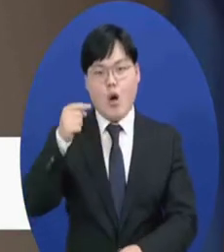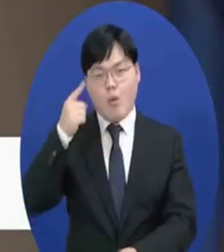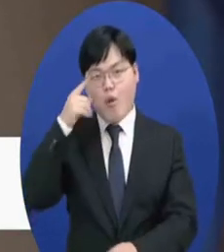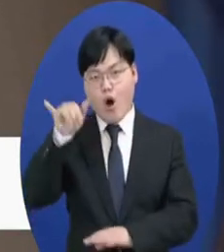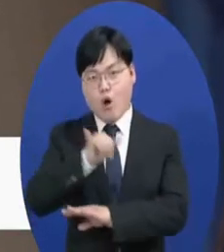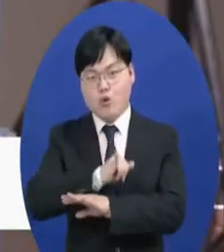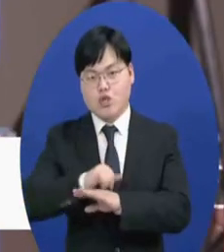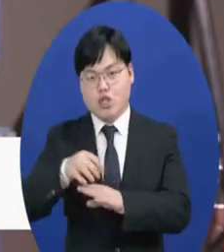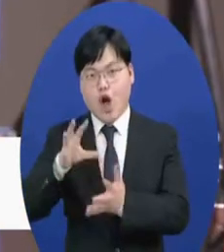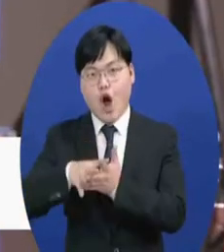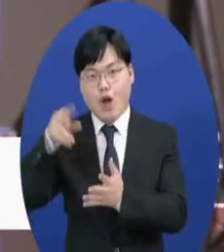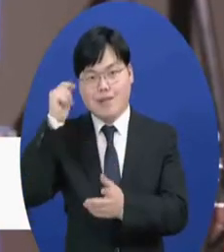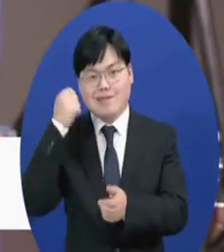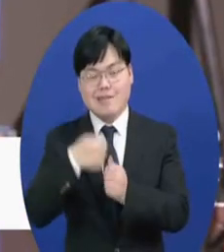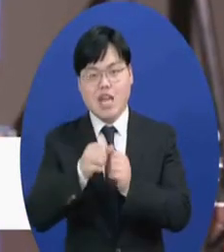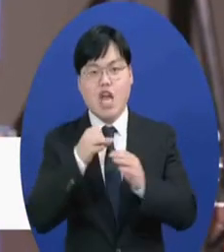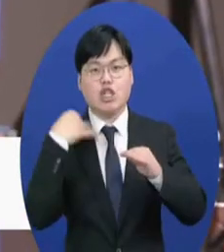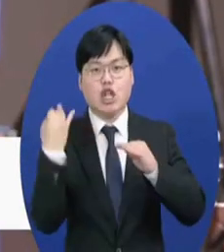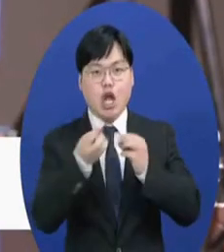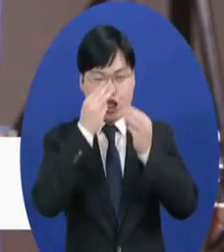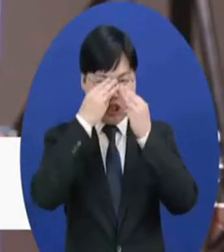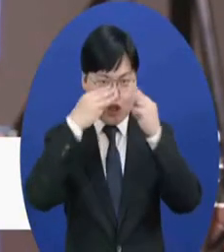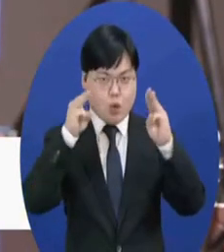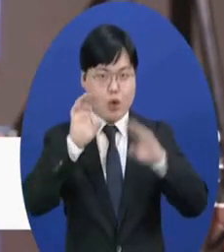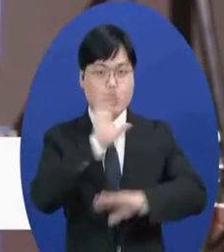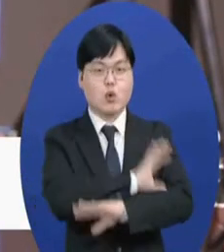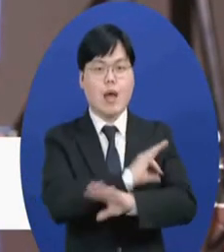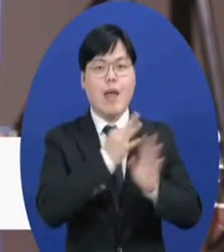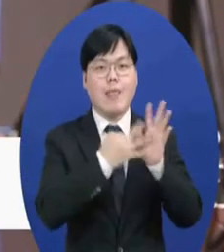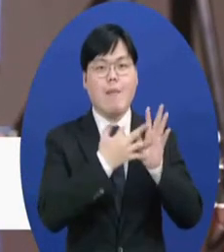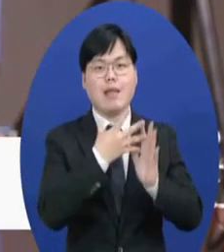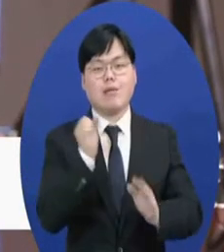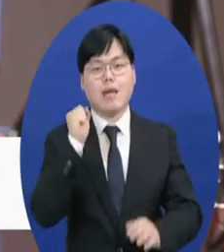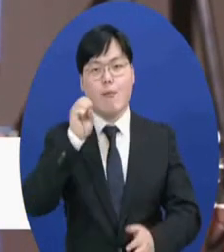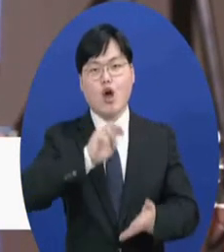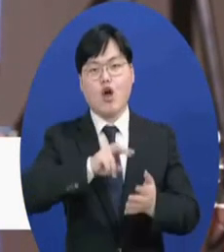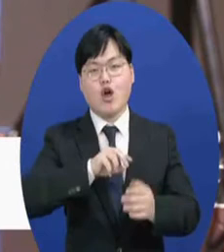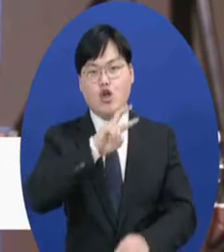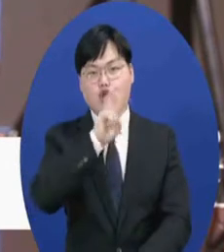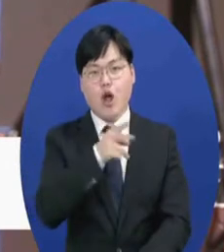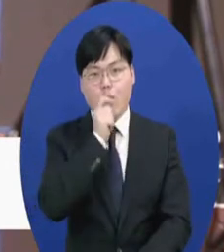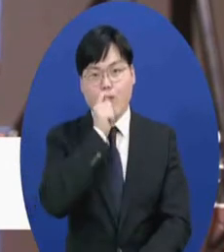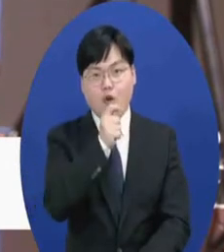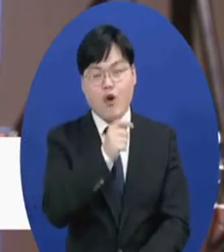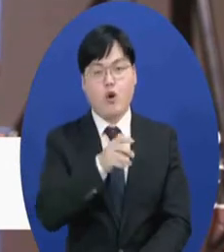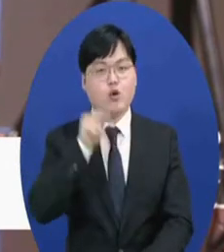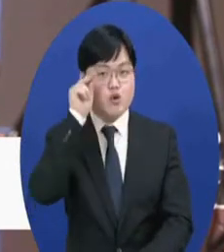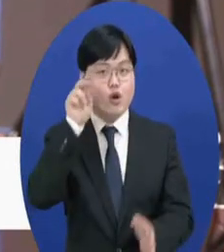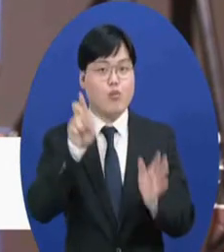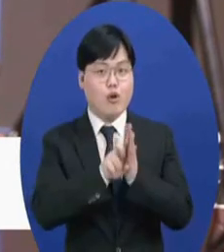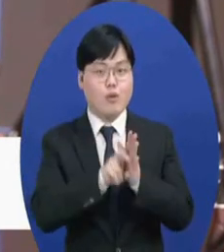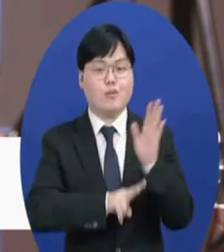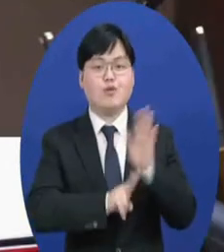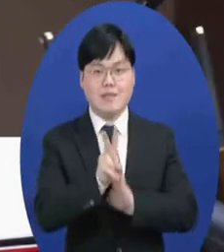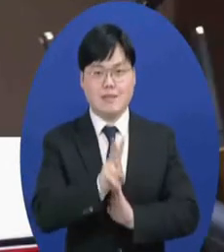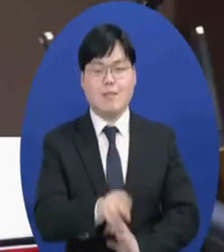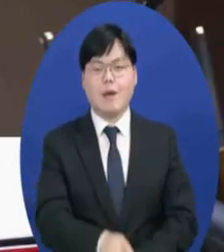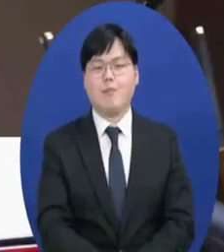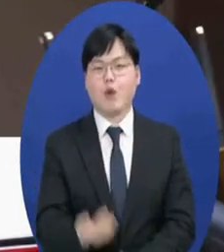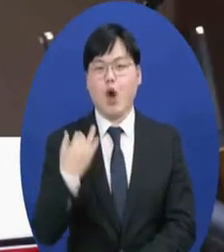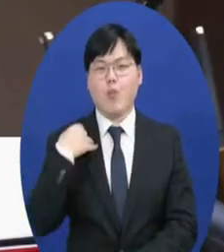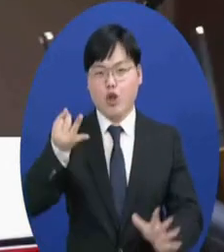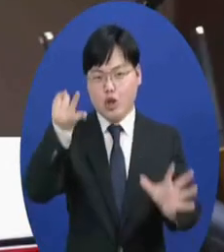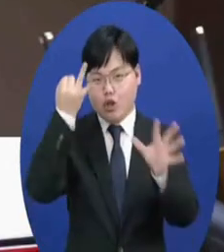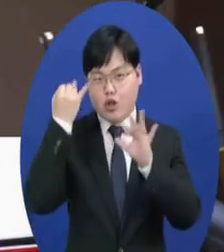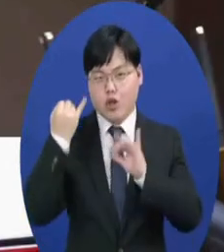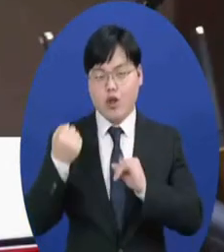дотоодын оюутны зардлаар инженер шинжлэх ухааны сургуульд 8500 Америк долларын хөнгөлөлтөөр суралцах боломж бүрдэж байна. За